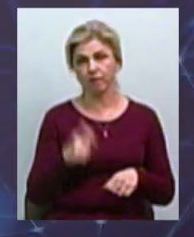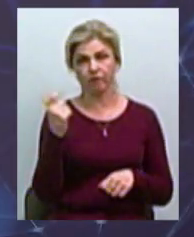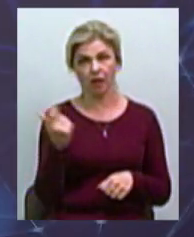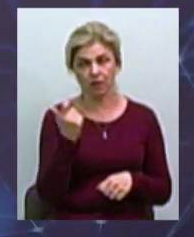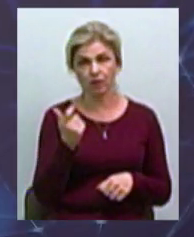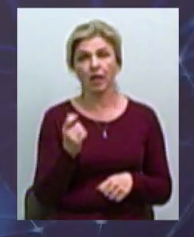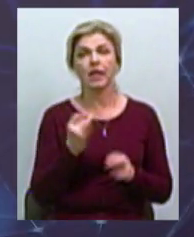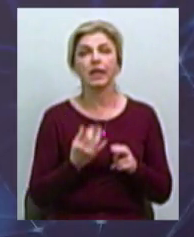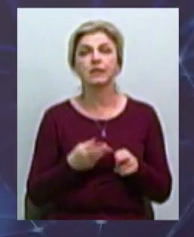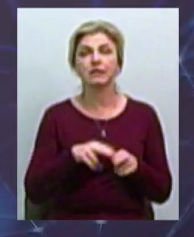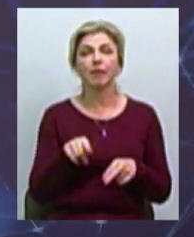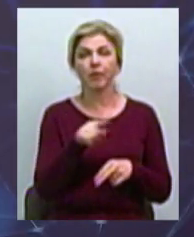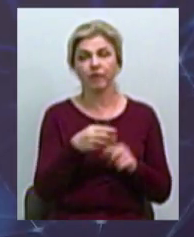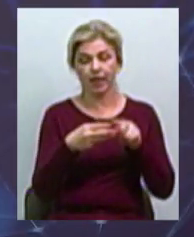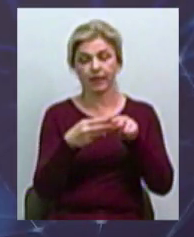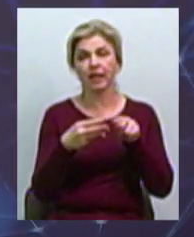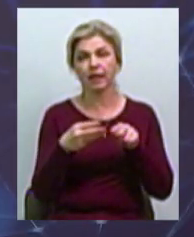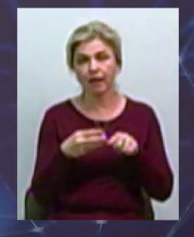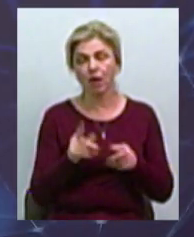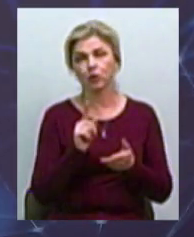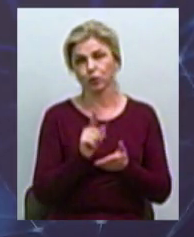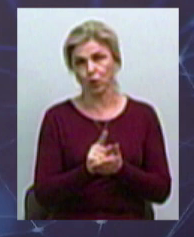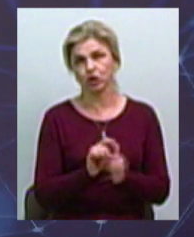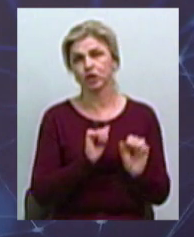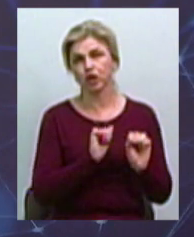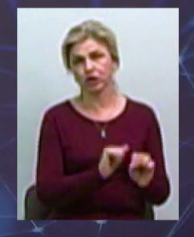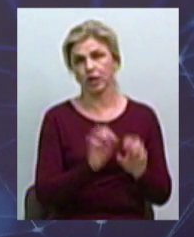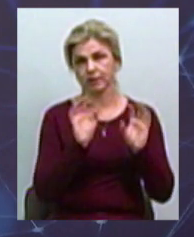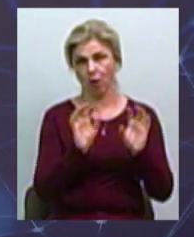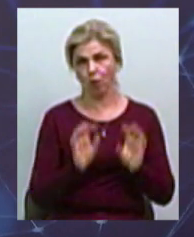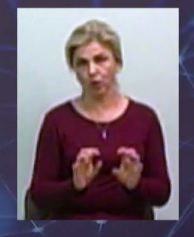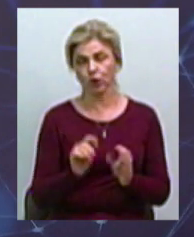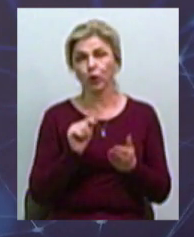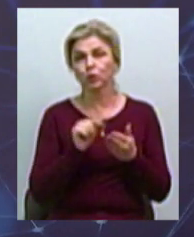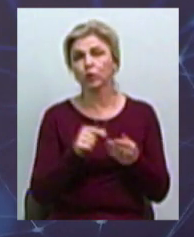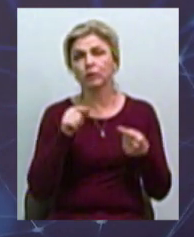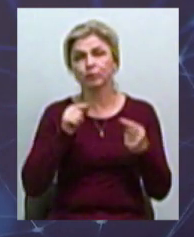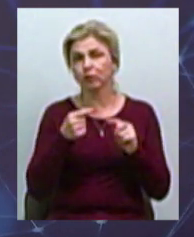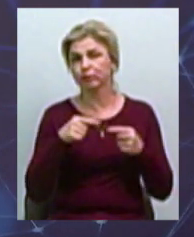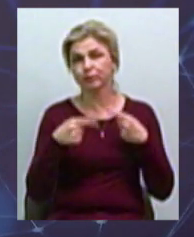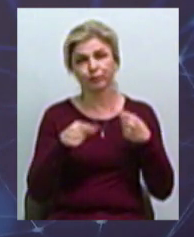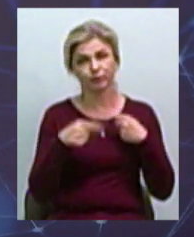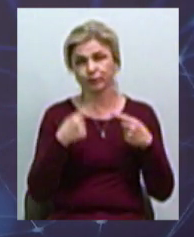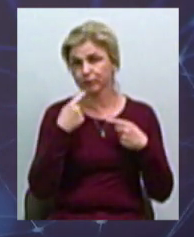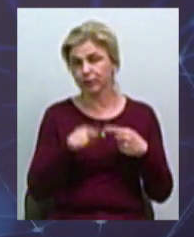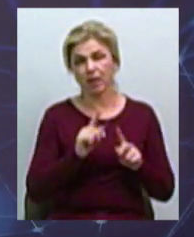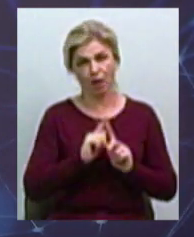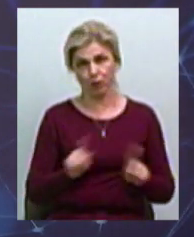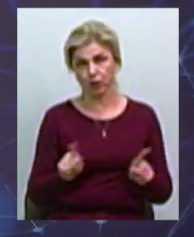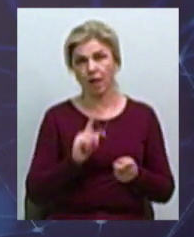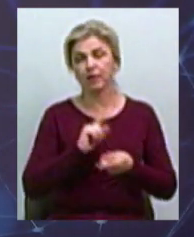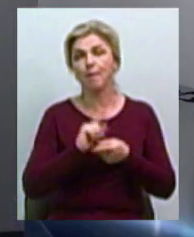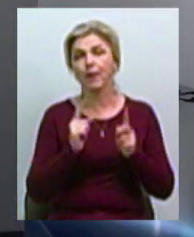І саме всі три складові повинен захищати закон. Тобто тут протиріччя не буде. Скажімо так,